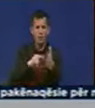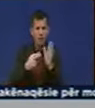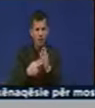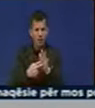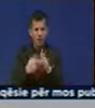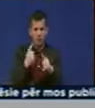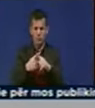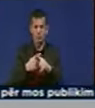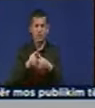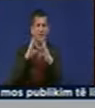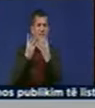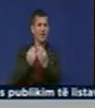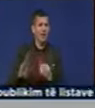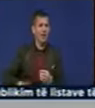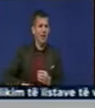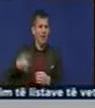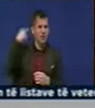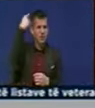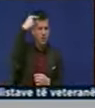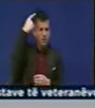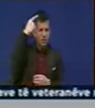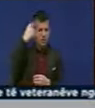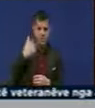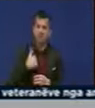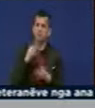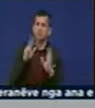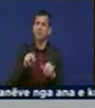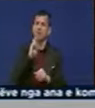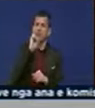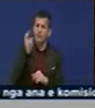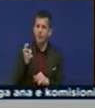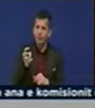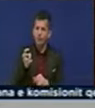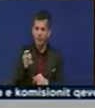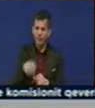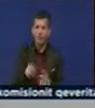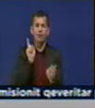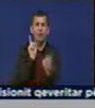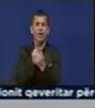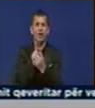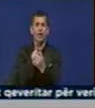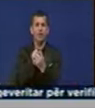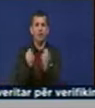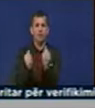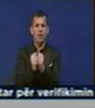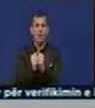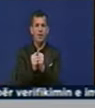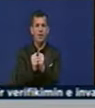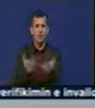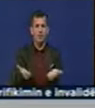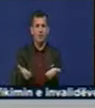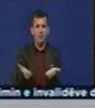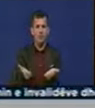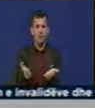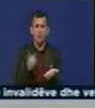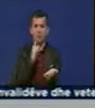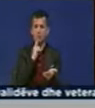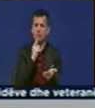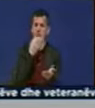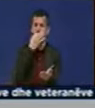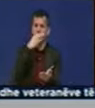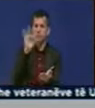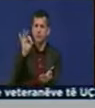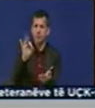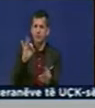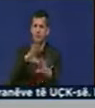gratë shqiptare. Dhe dua t'ju them që takimi me ju ka qenë një nga privilegjet dhe kënaqësitë